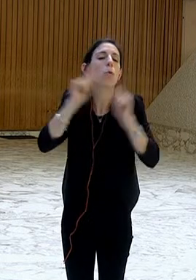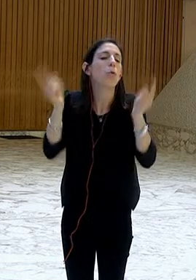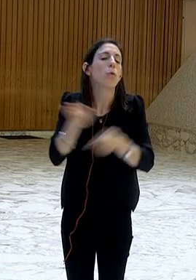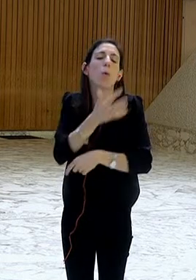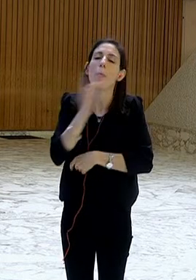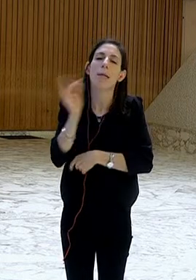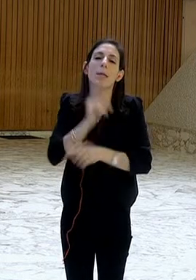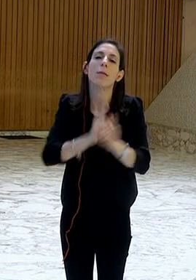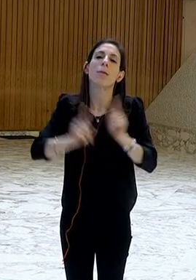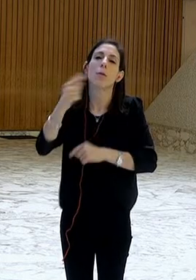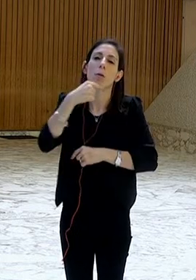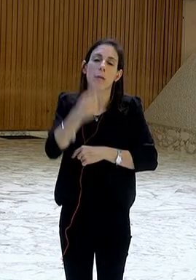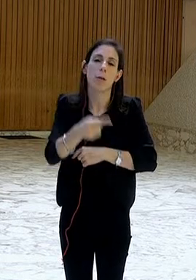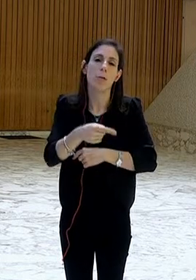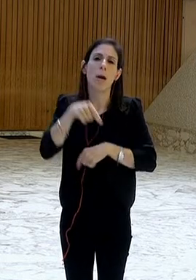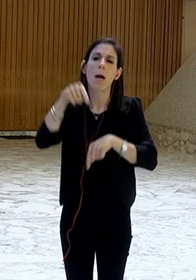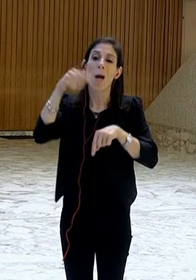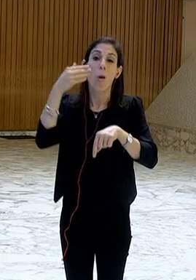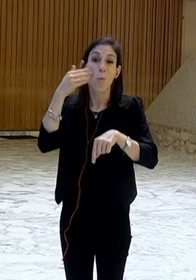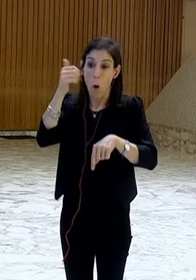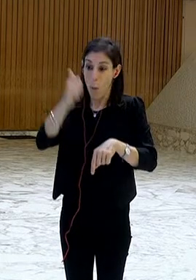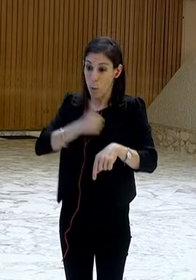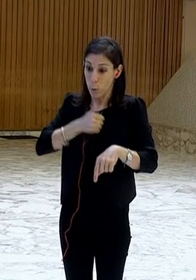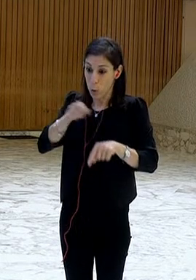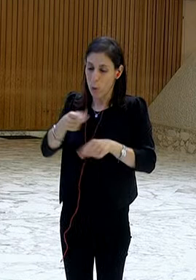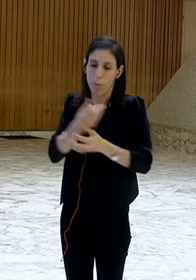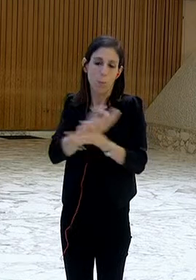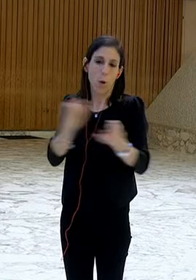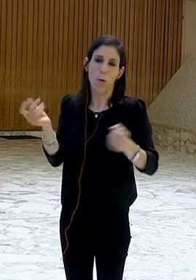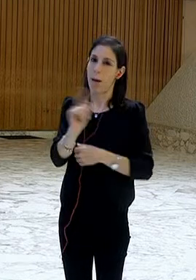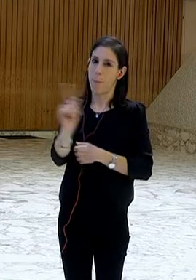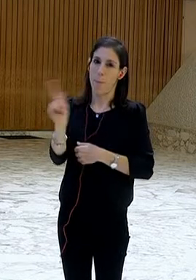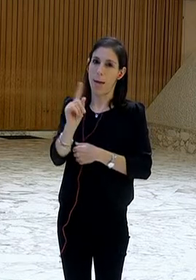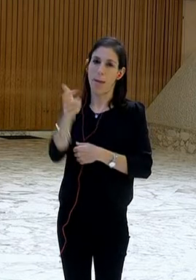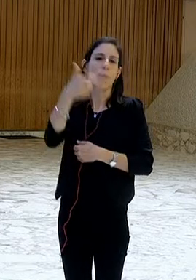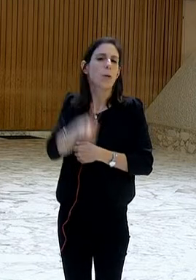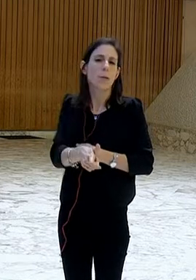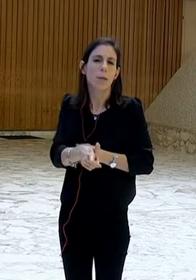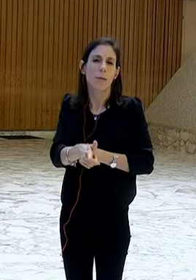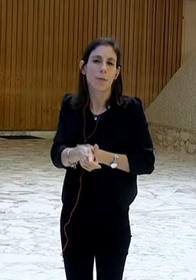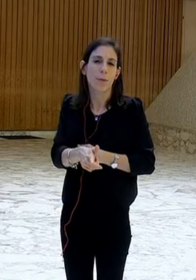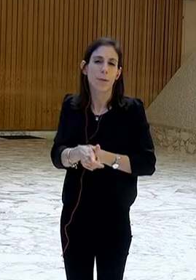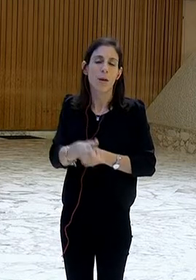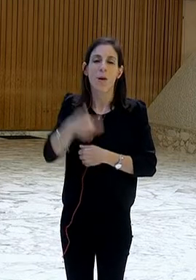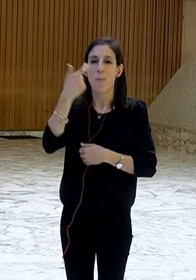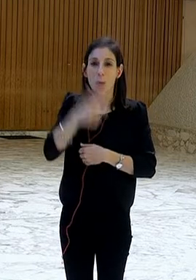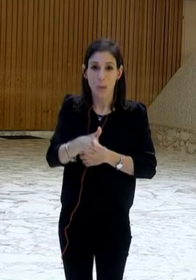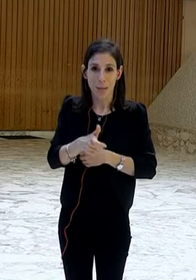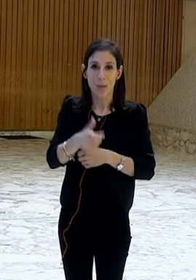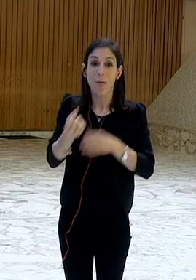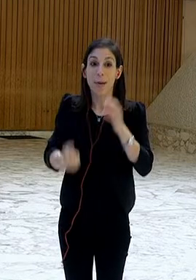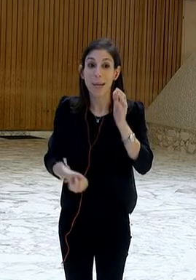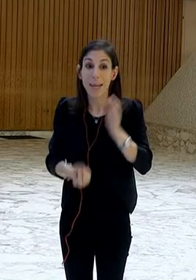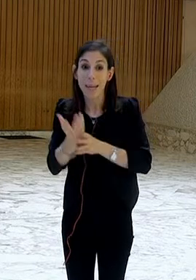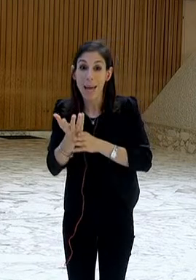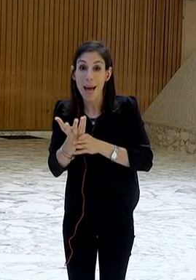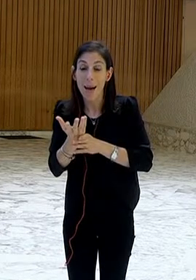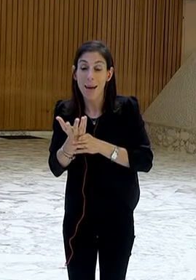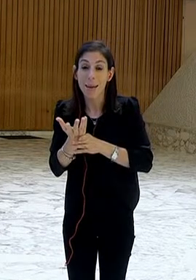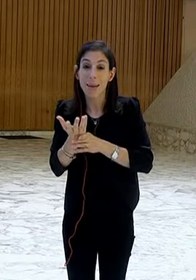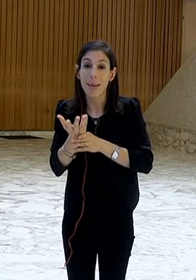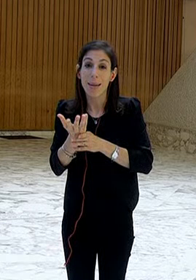bon que l'homme soit seul. Pourquoi? Car créé à l'image d'un Dieu qui est trinité de